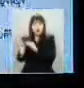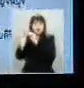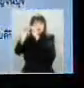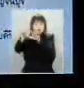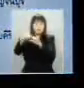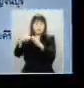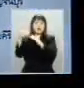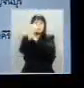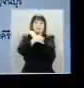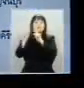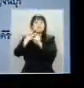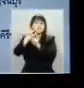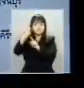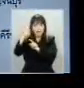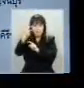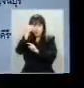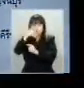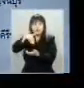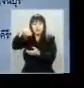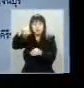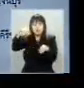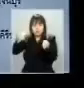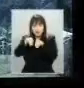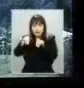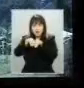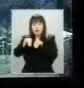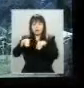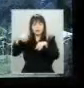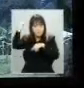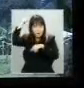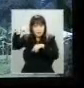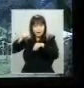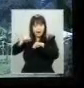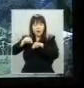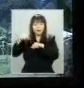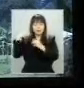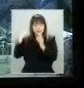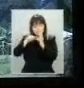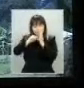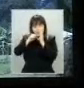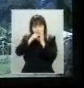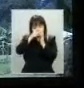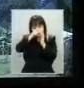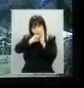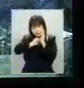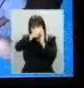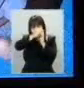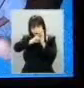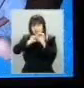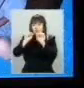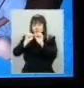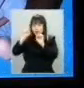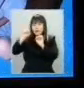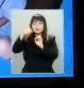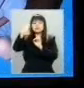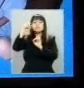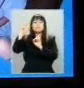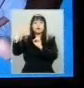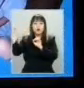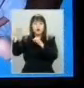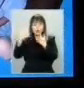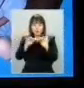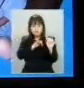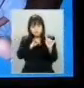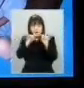3เนื่องจากเป็นจุดที่อยู่ห่างจากชายแดนพม่าเพียงประมาณ10กิโลเมตรปัจจุบันมีจำนวนผู้อพยพอาศัยอยู่ที่นี่กว่